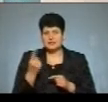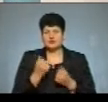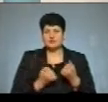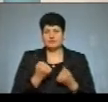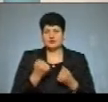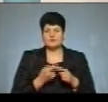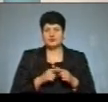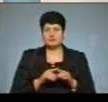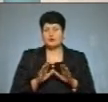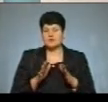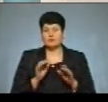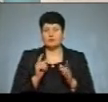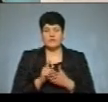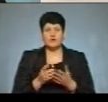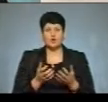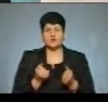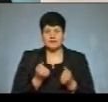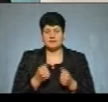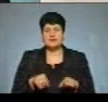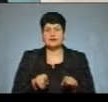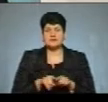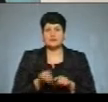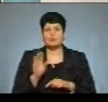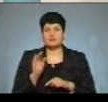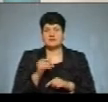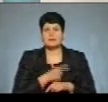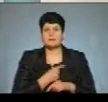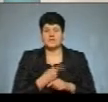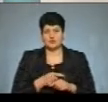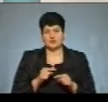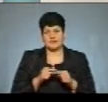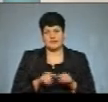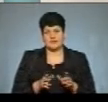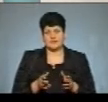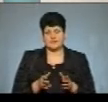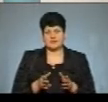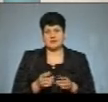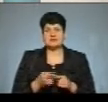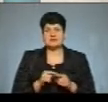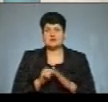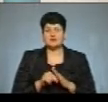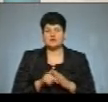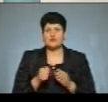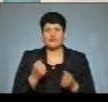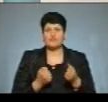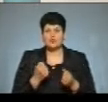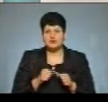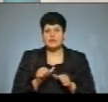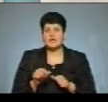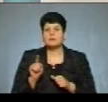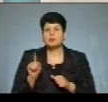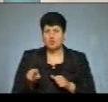такому разі повинні отримати так само посвідчення медичного техніка. Тобто, це означає, що водій, окрім того, що він